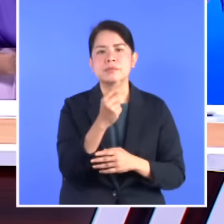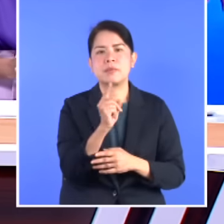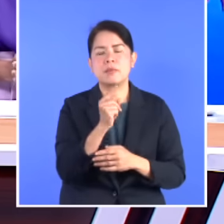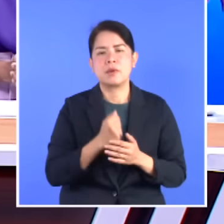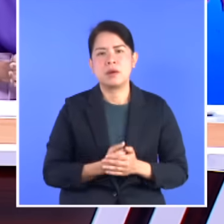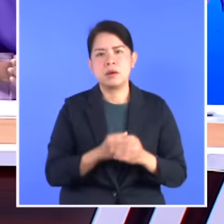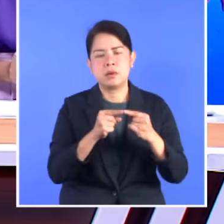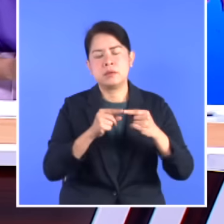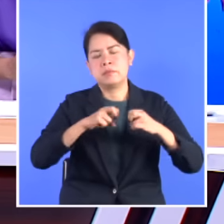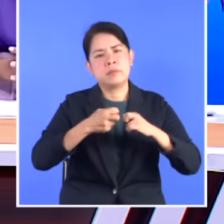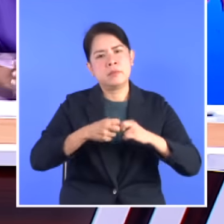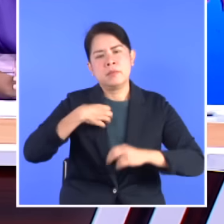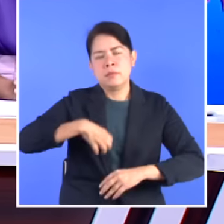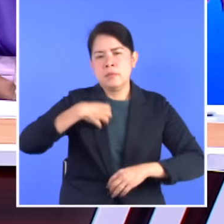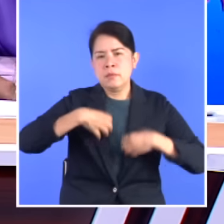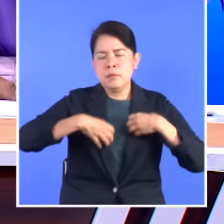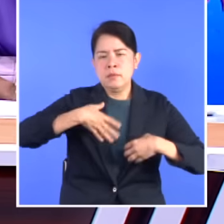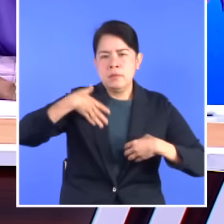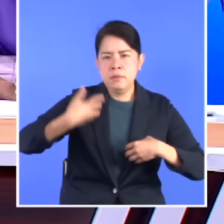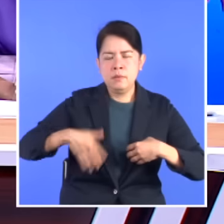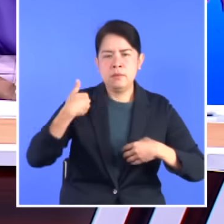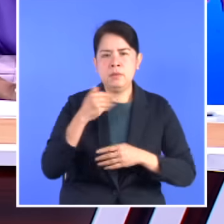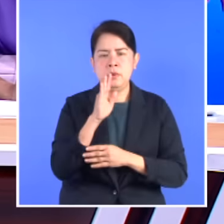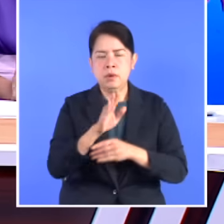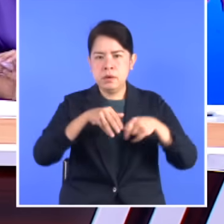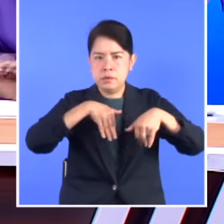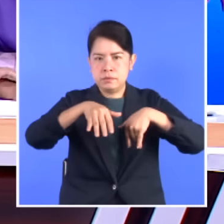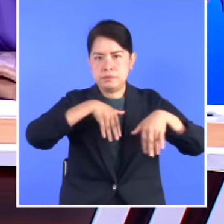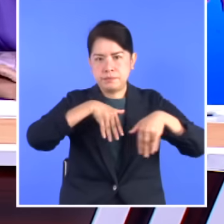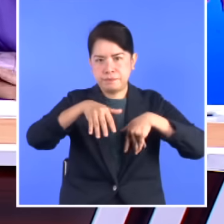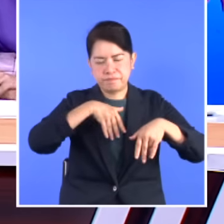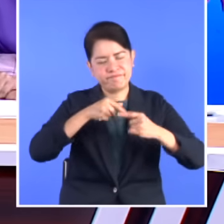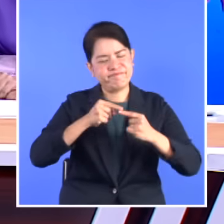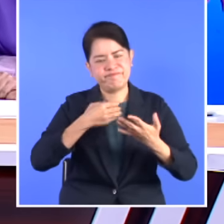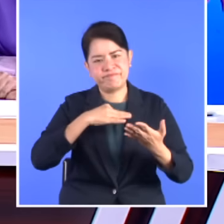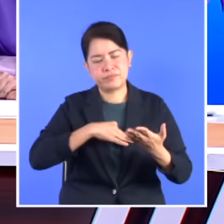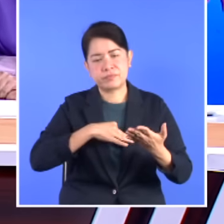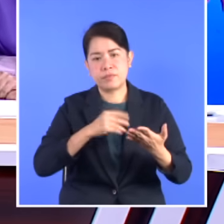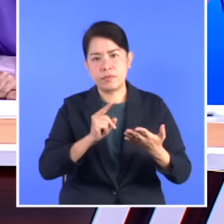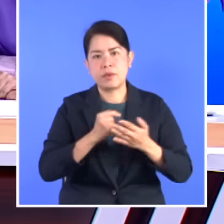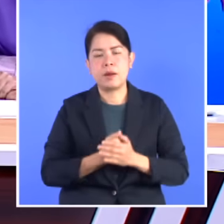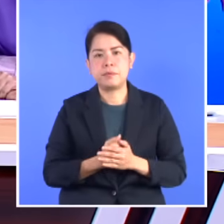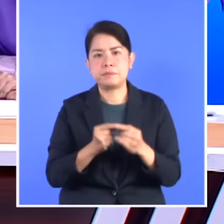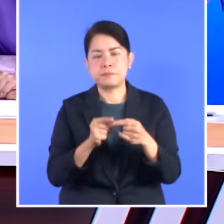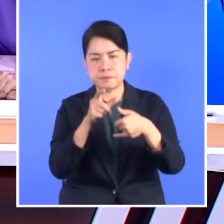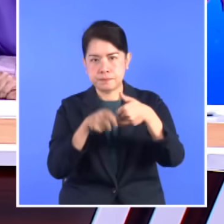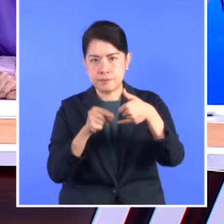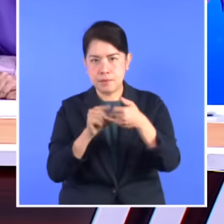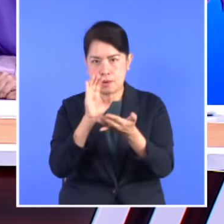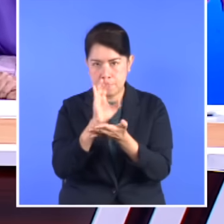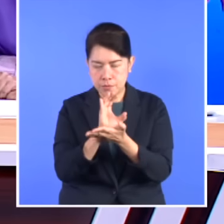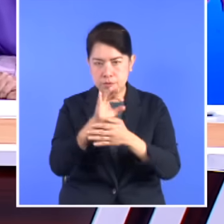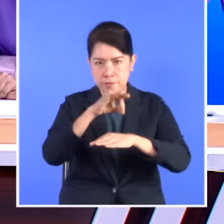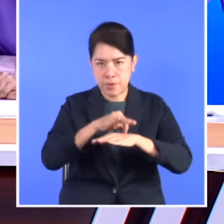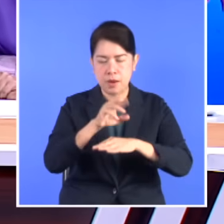ป็นความเดือดร้อนอึดอัดนะฮะของชาวบ้านอึดอัดใจมากเลยเนื่องจากว่ามีตำรวจเนี่ยยศร้อยตำรวจเอก